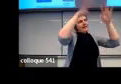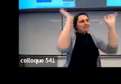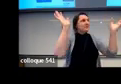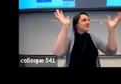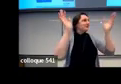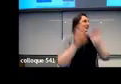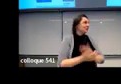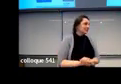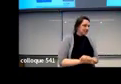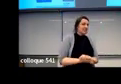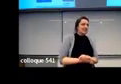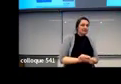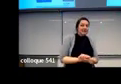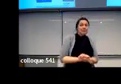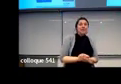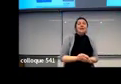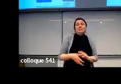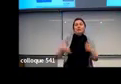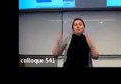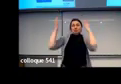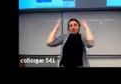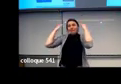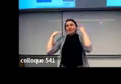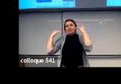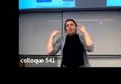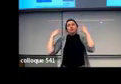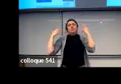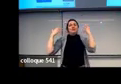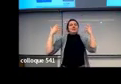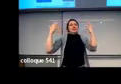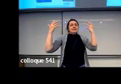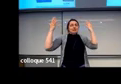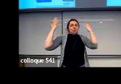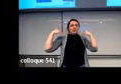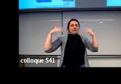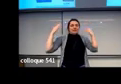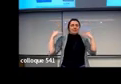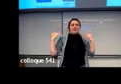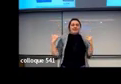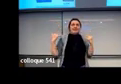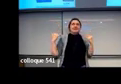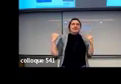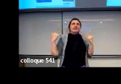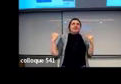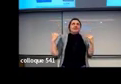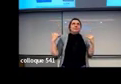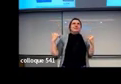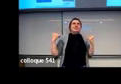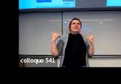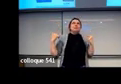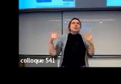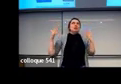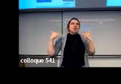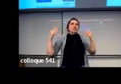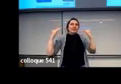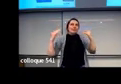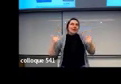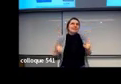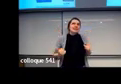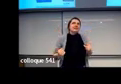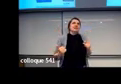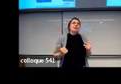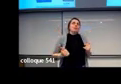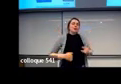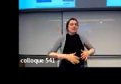sur le web, c'est une ressource éducative libre, mais il y a aussi une réflexion, de dire, mais c'est quoi qui s'est passé? C'est aussi un changement